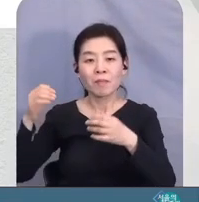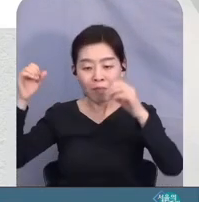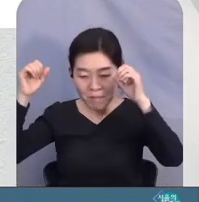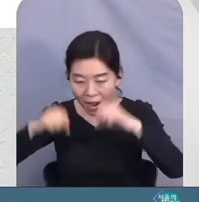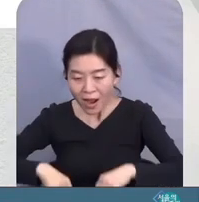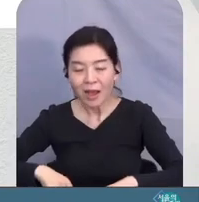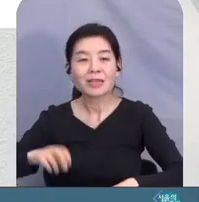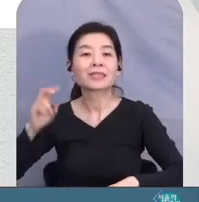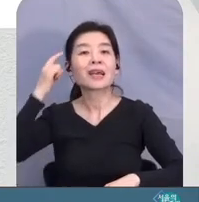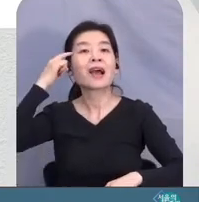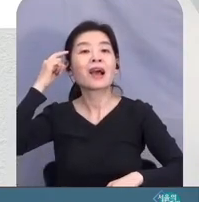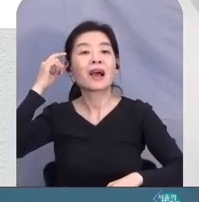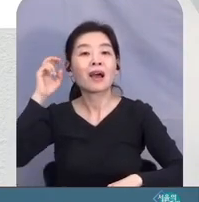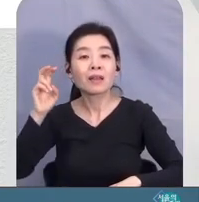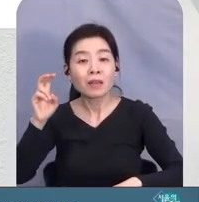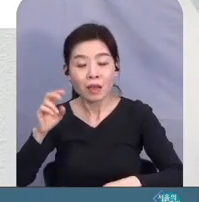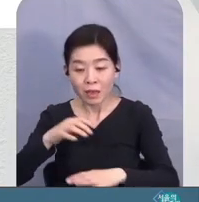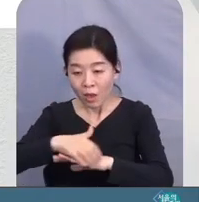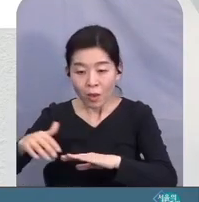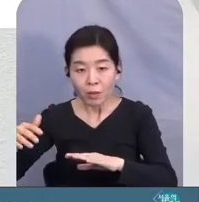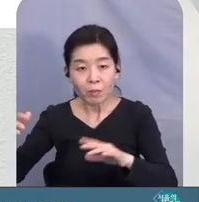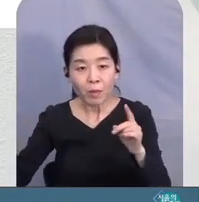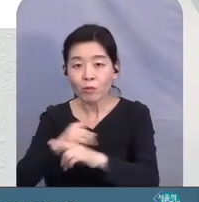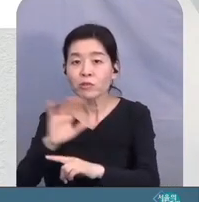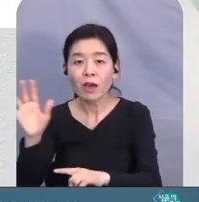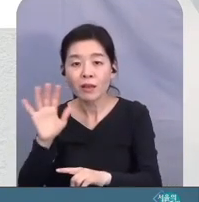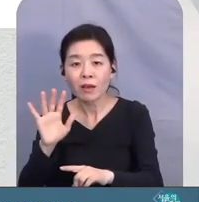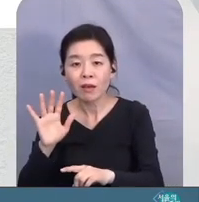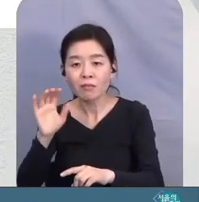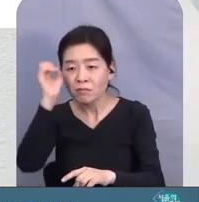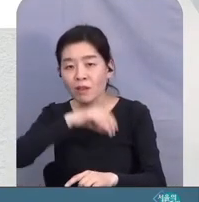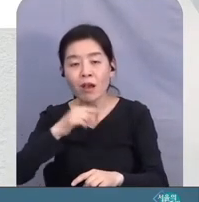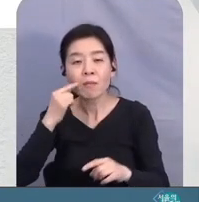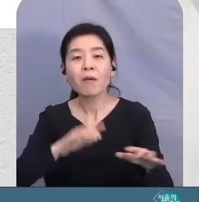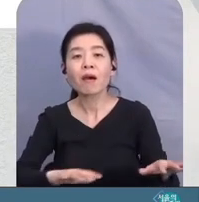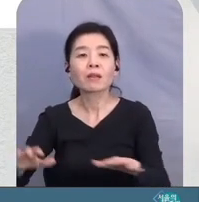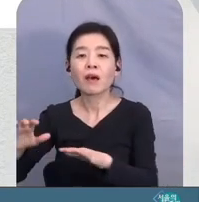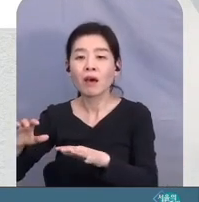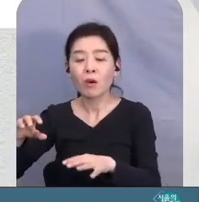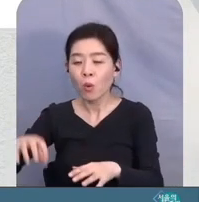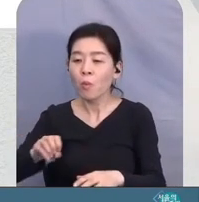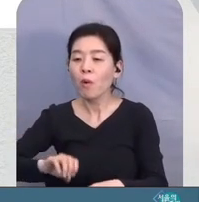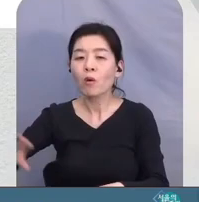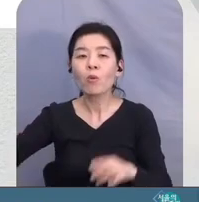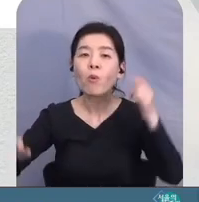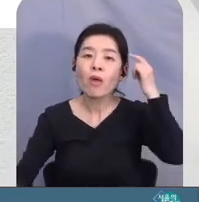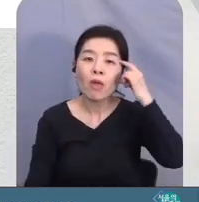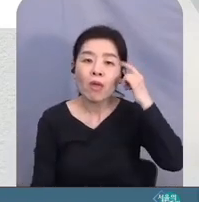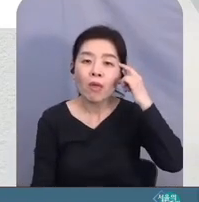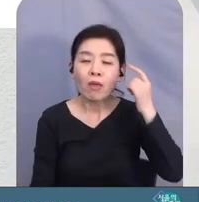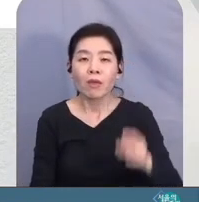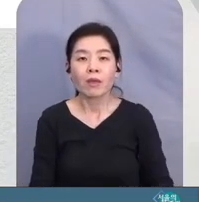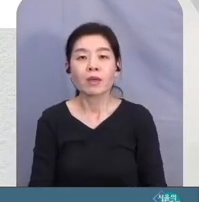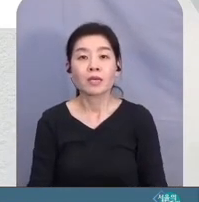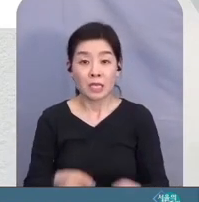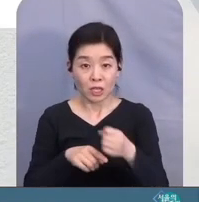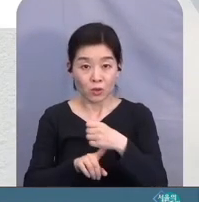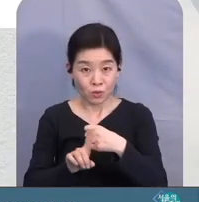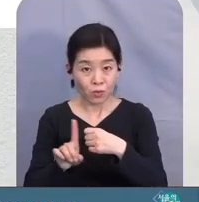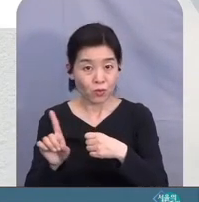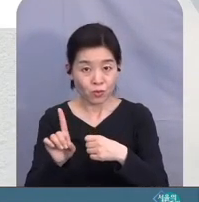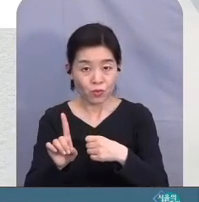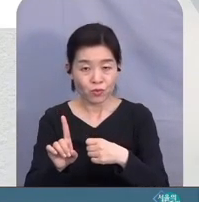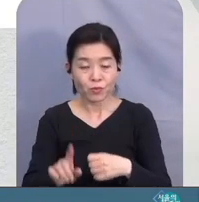바다로 방출합니다. 이유가 뭐냐. 천천히 말씀드리겠습니다. 다음요. 여기서 말씀을